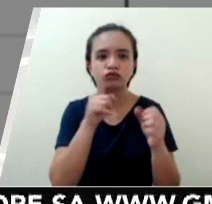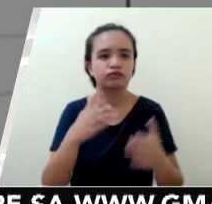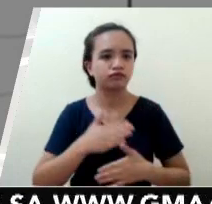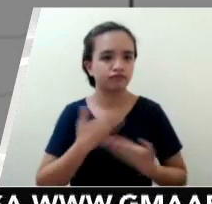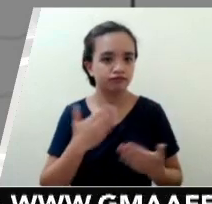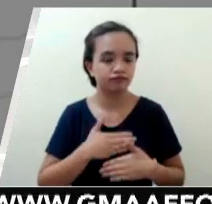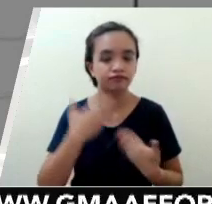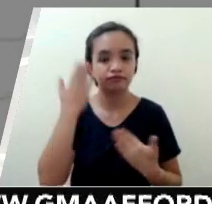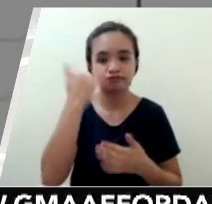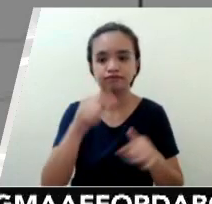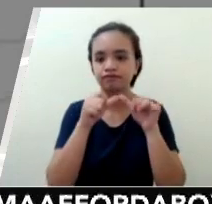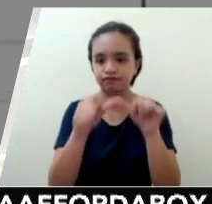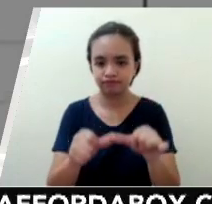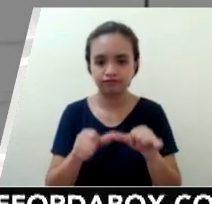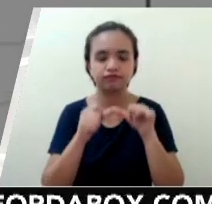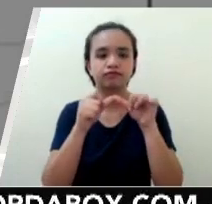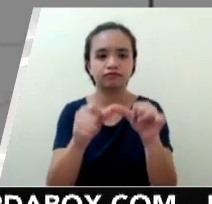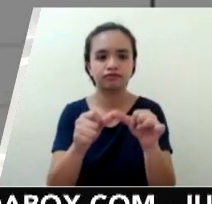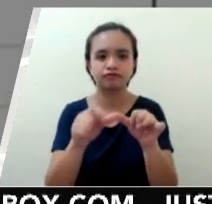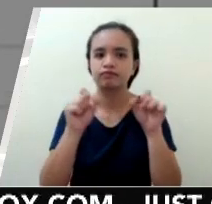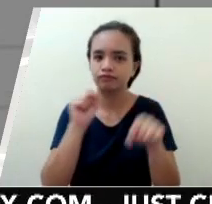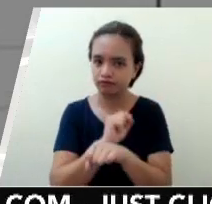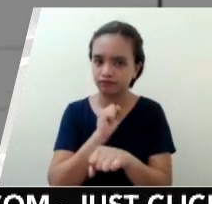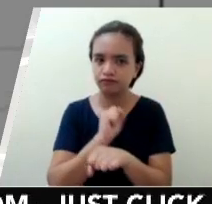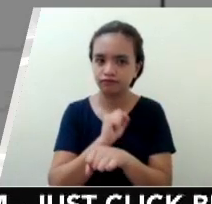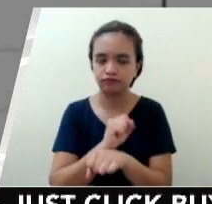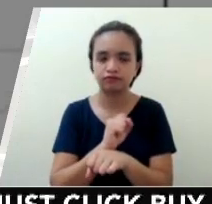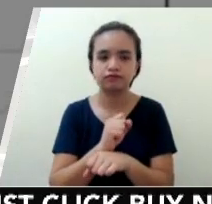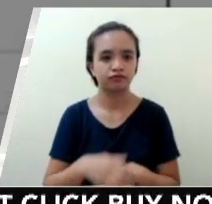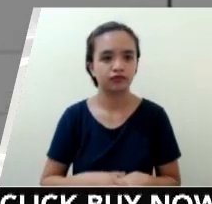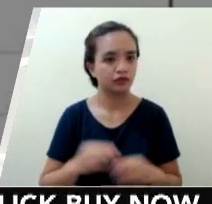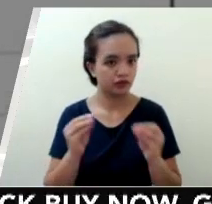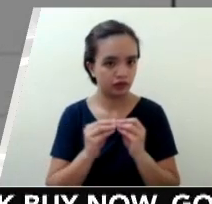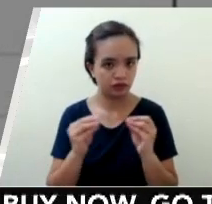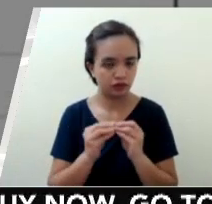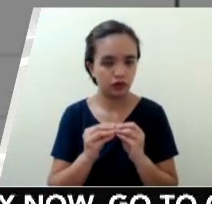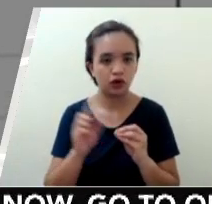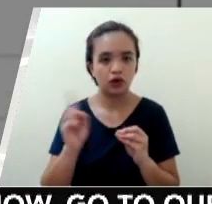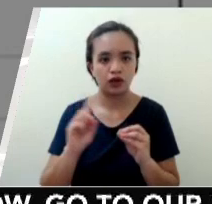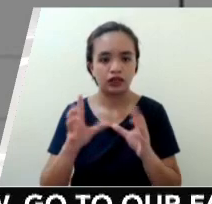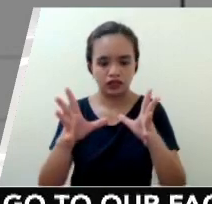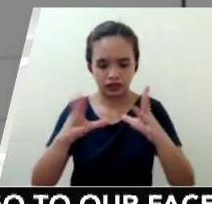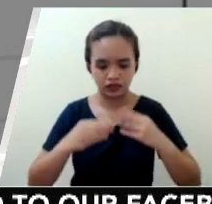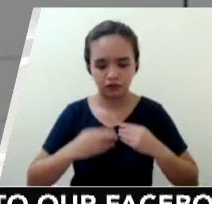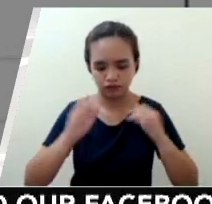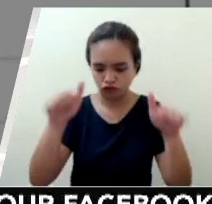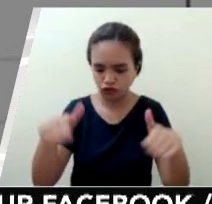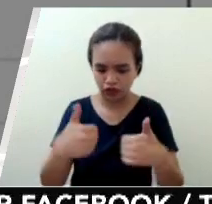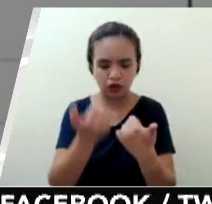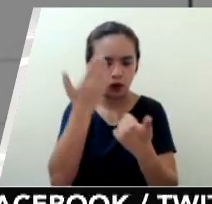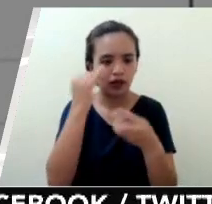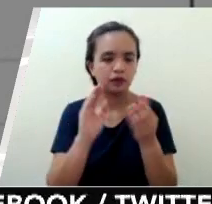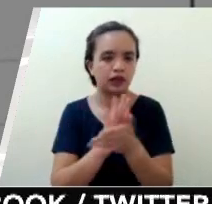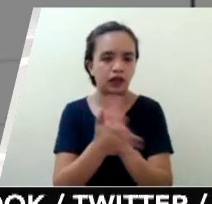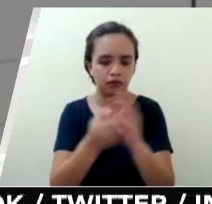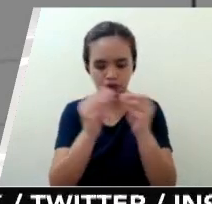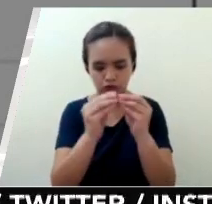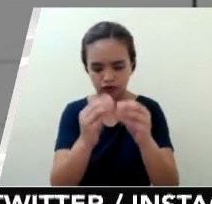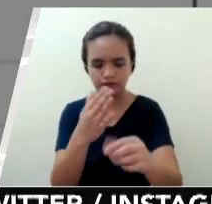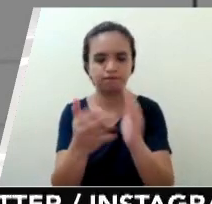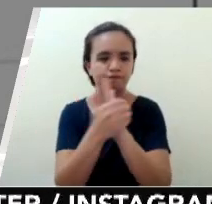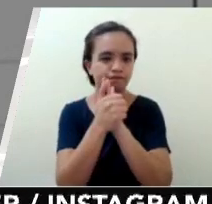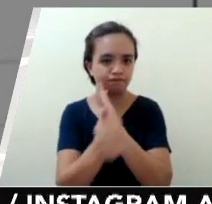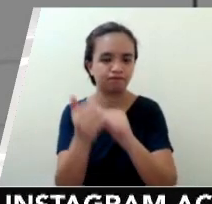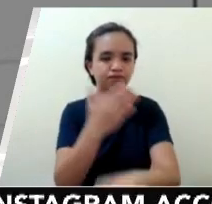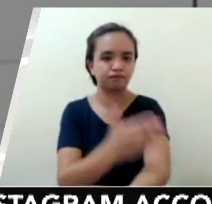patunay raw ito ng kanilang pagsisikap, mas tinitingnan daw nila itong hamon para mas maging mahusay pa. Isinagawa